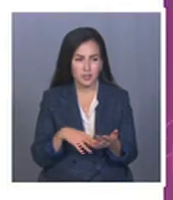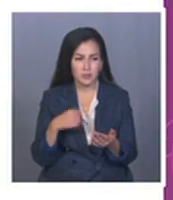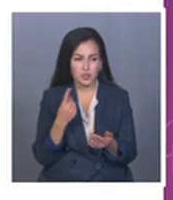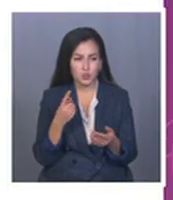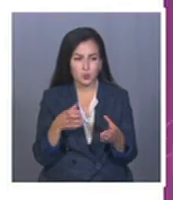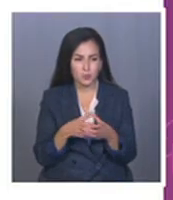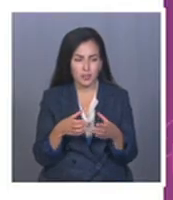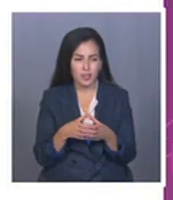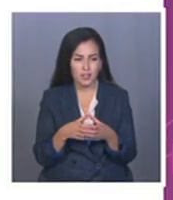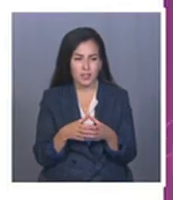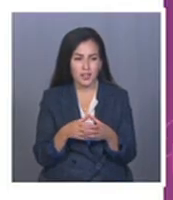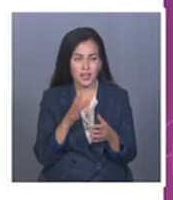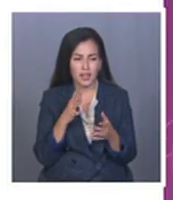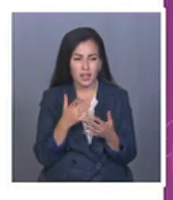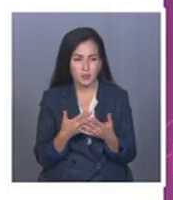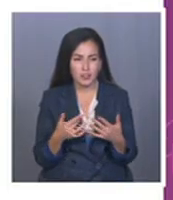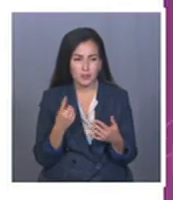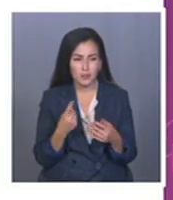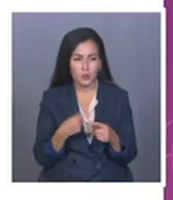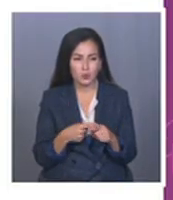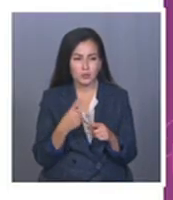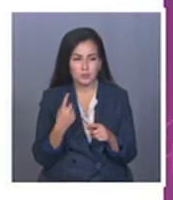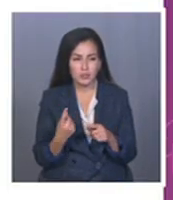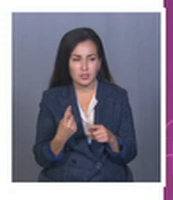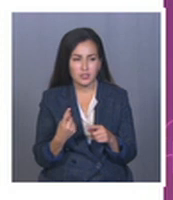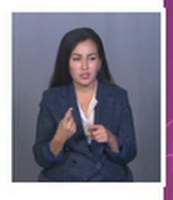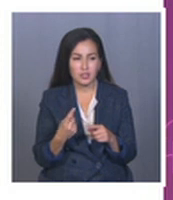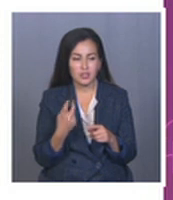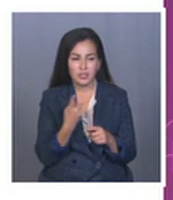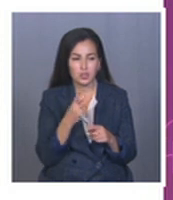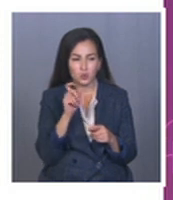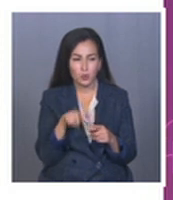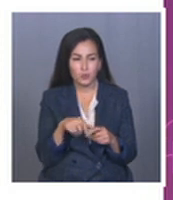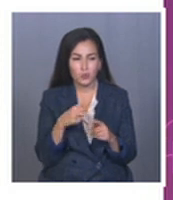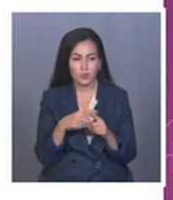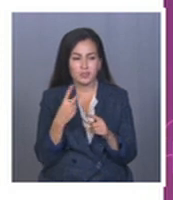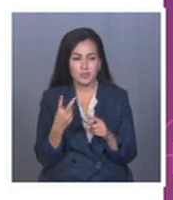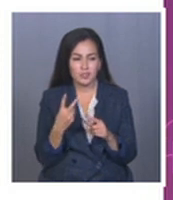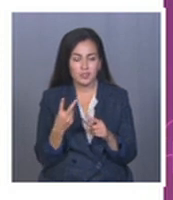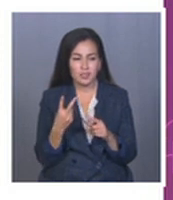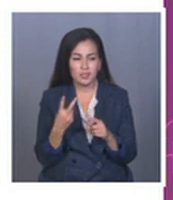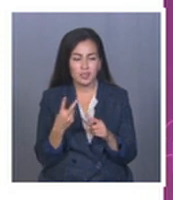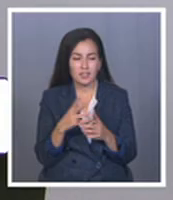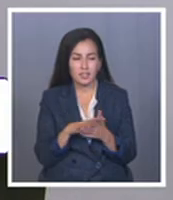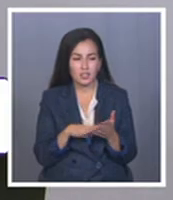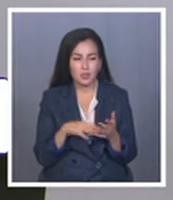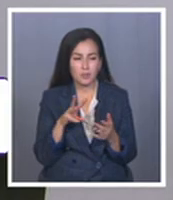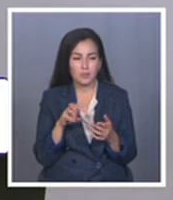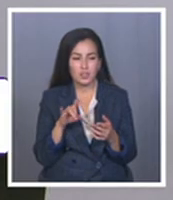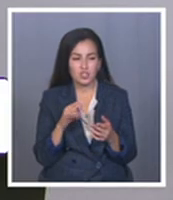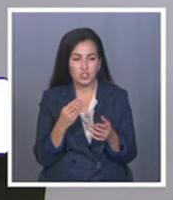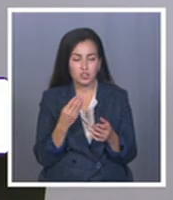топтағы элементтер плюс 1, екінші топтағы элементтер плюс 2, сонымен қатар мырыш плюс